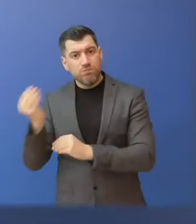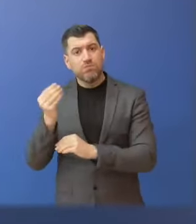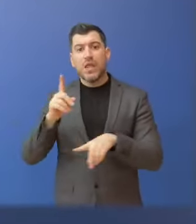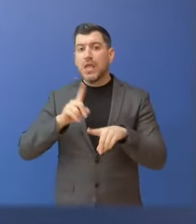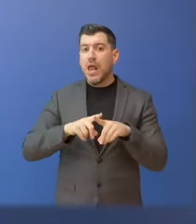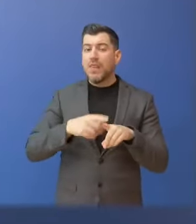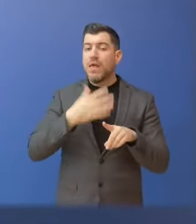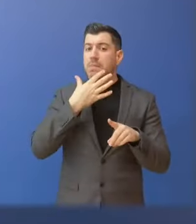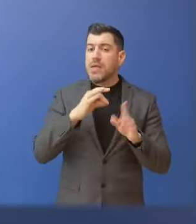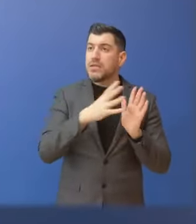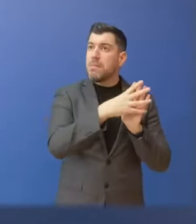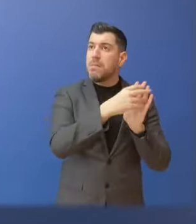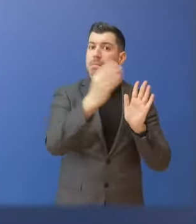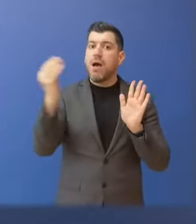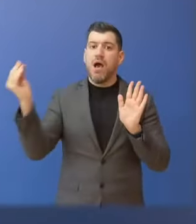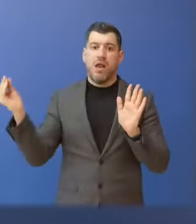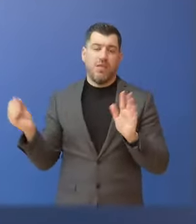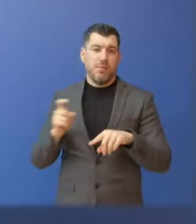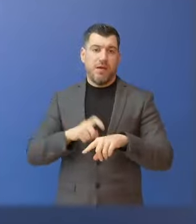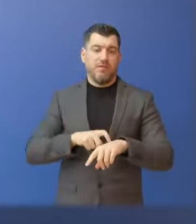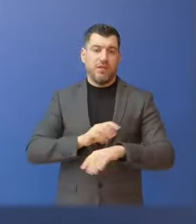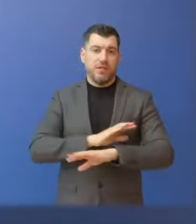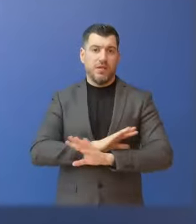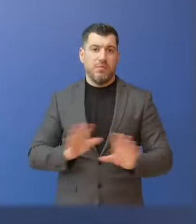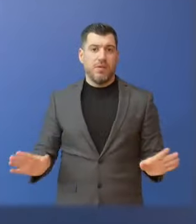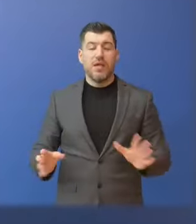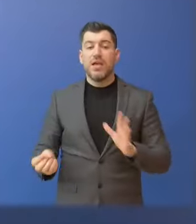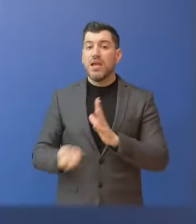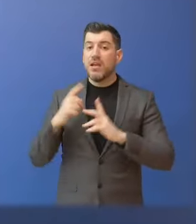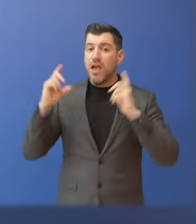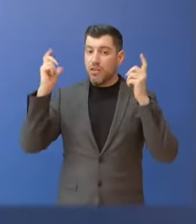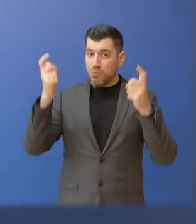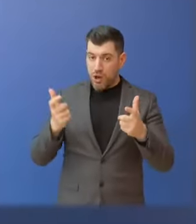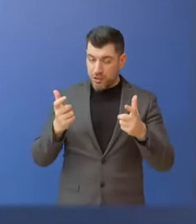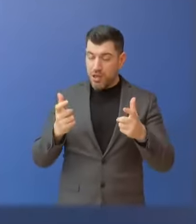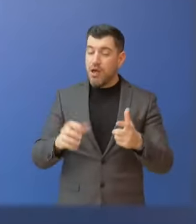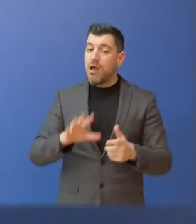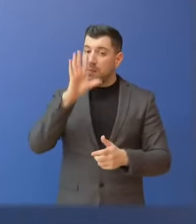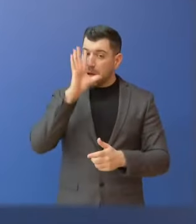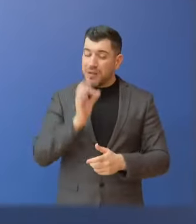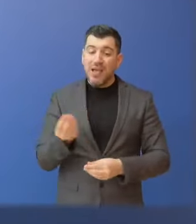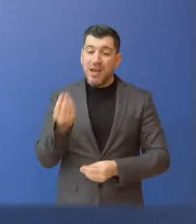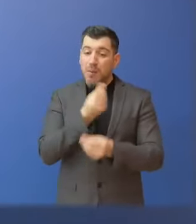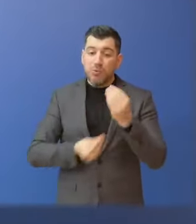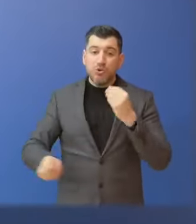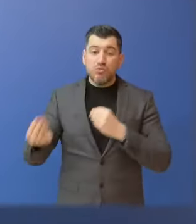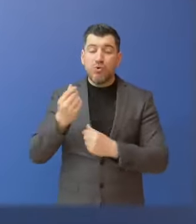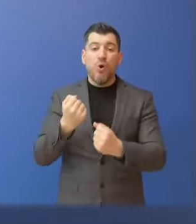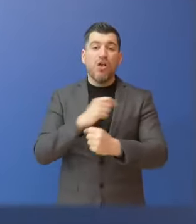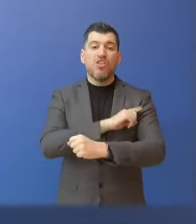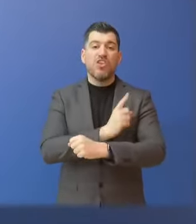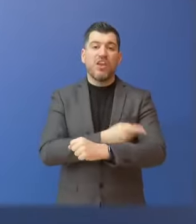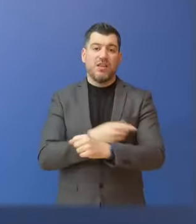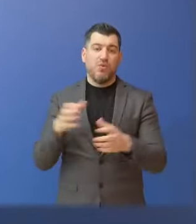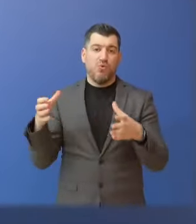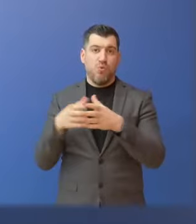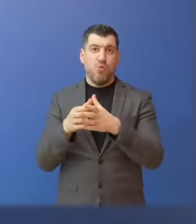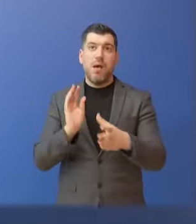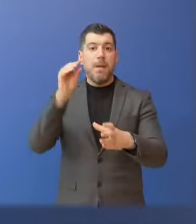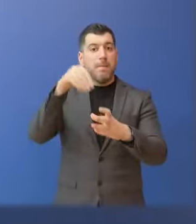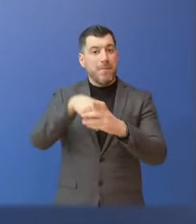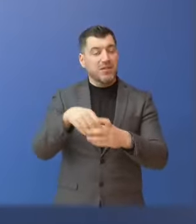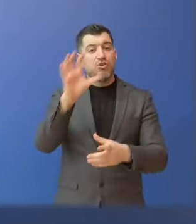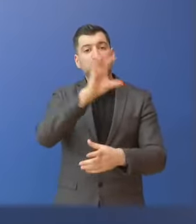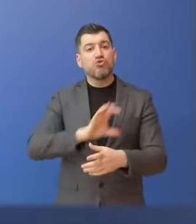είναι μία η παράταξη της νέας δημοκρατίας εί μία αό τις πιο ισχυρές στο ευρωπαϊκό λαϊκό κόμμα και οδεύει προς τις ευρωεκλογές με σημαντικές